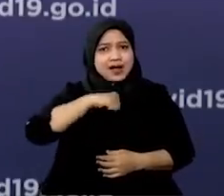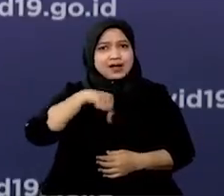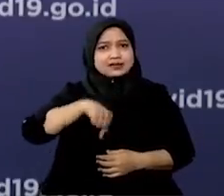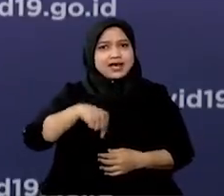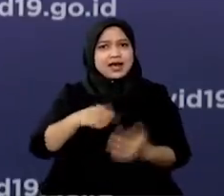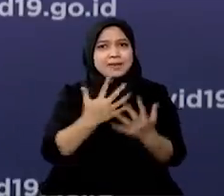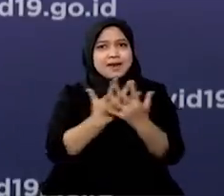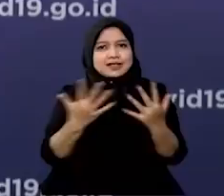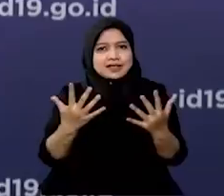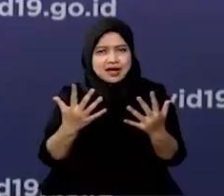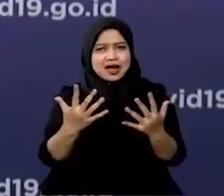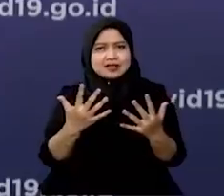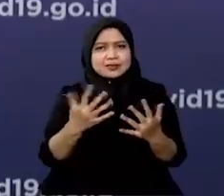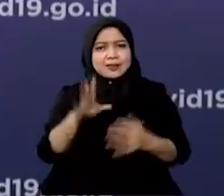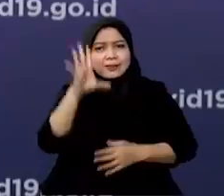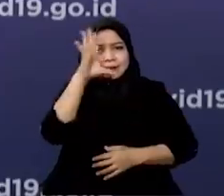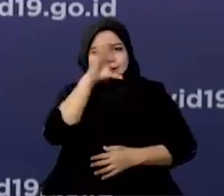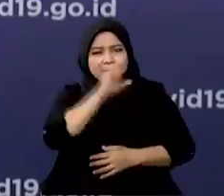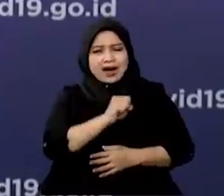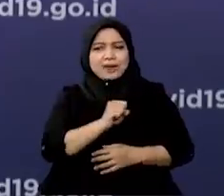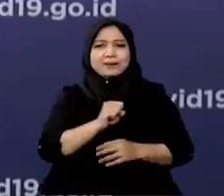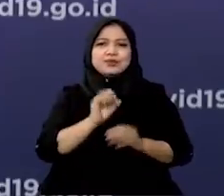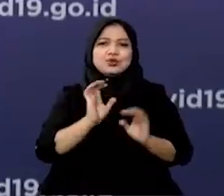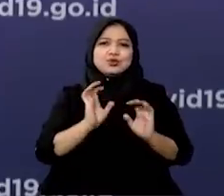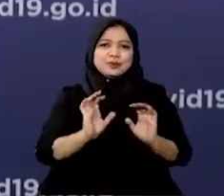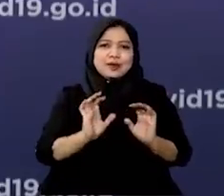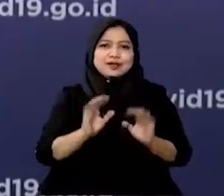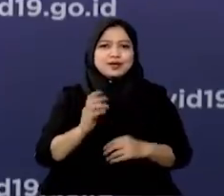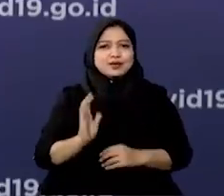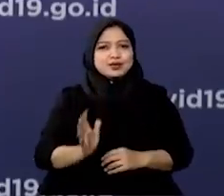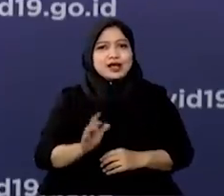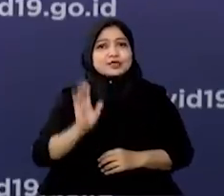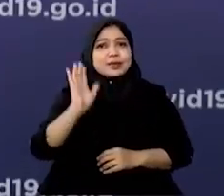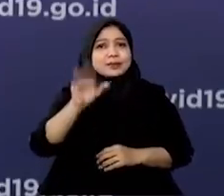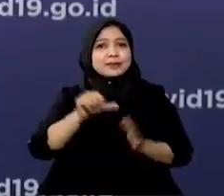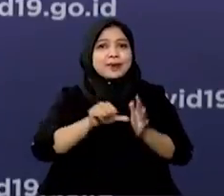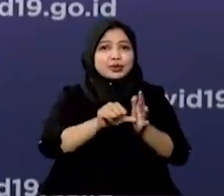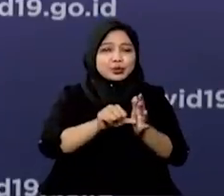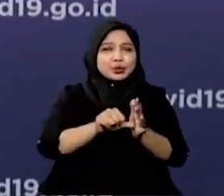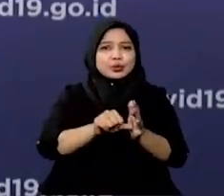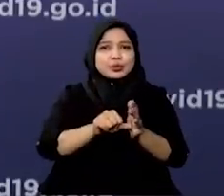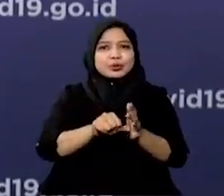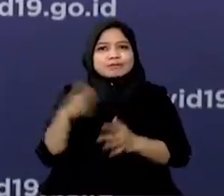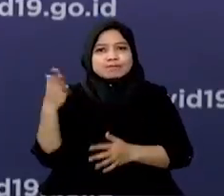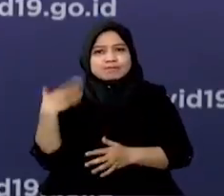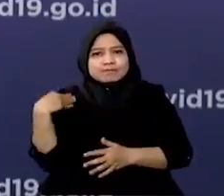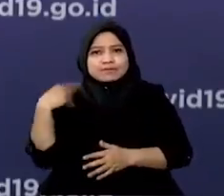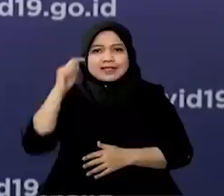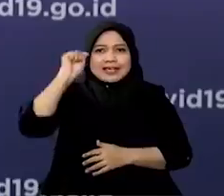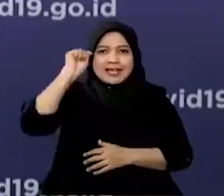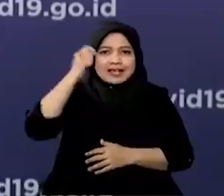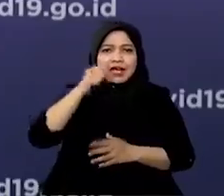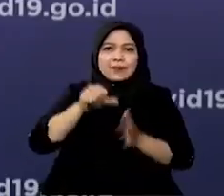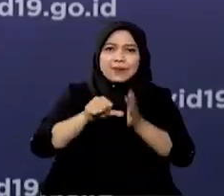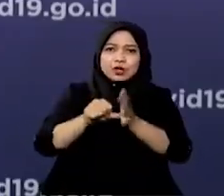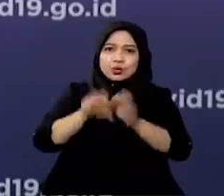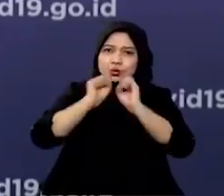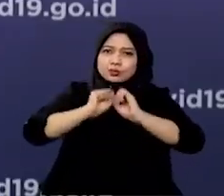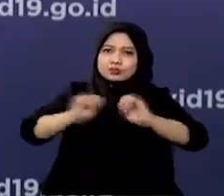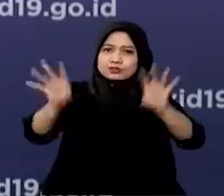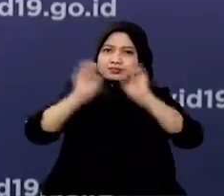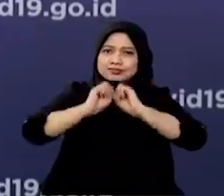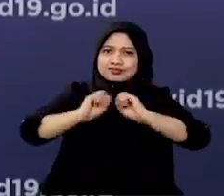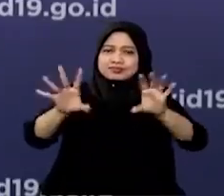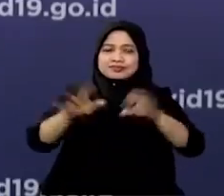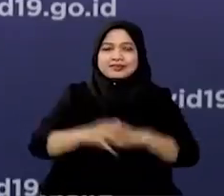sudah banyak memahami hal ini sehingga bisa saling mengingatkan bisa saling mengedukasi dan